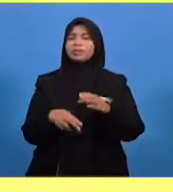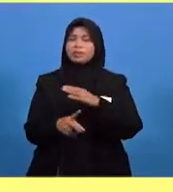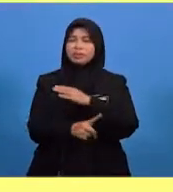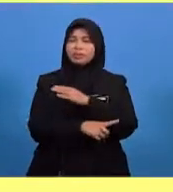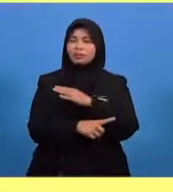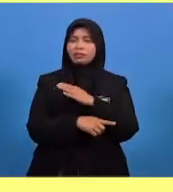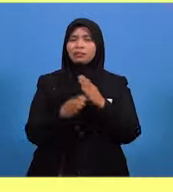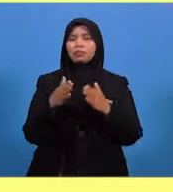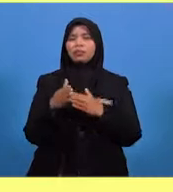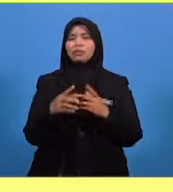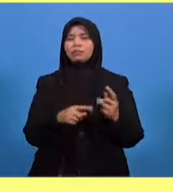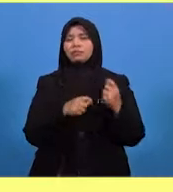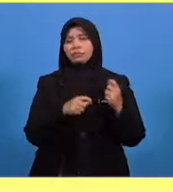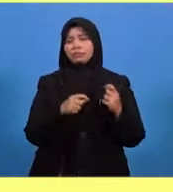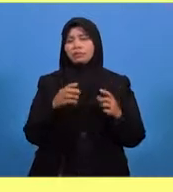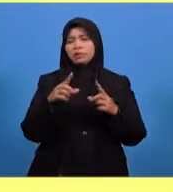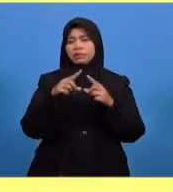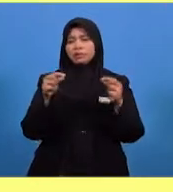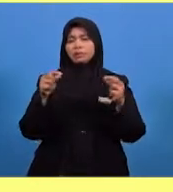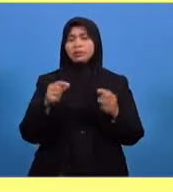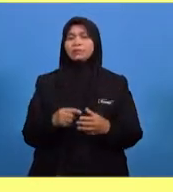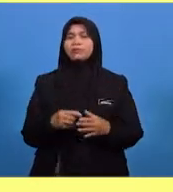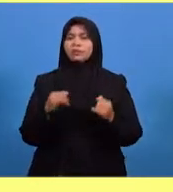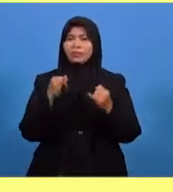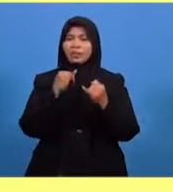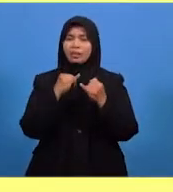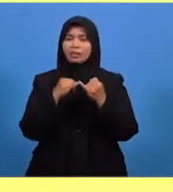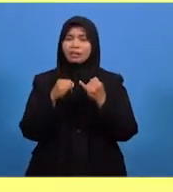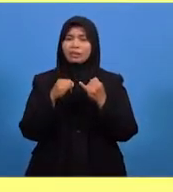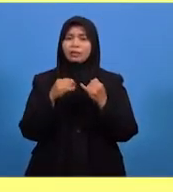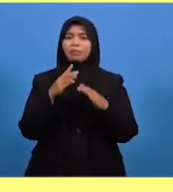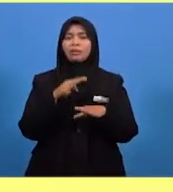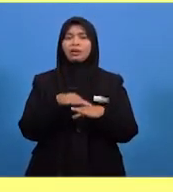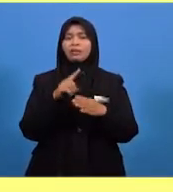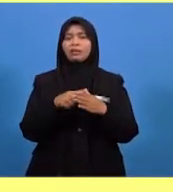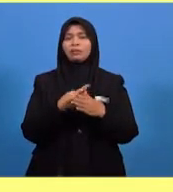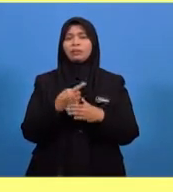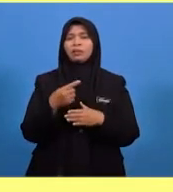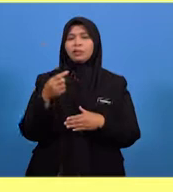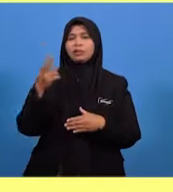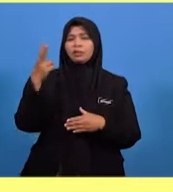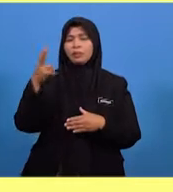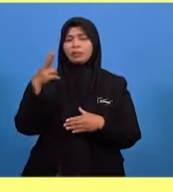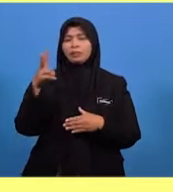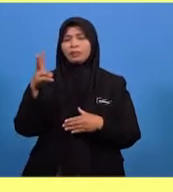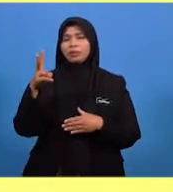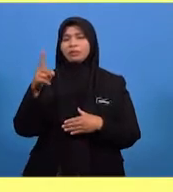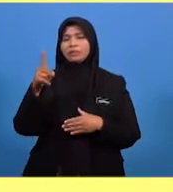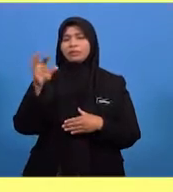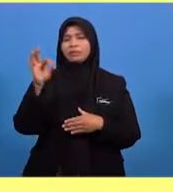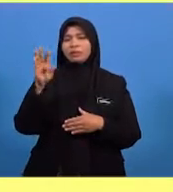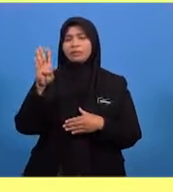oleh dan rezeki pun akhirnya pada bulan Desember 1945